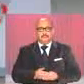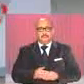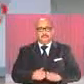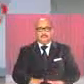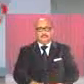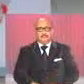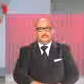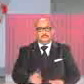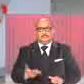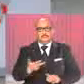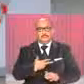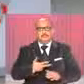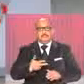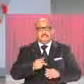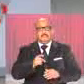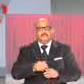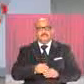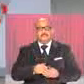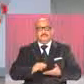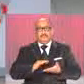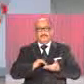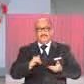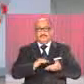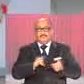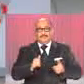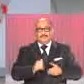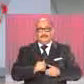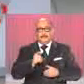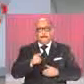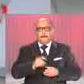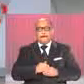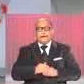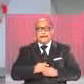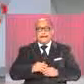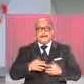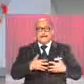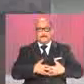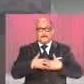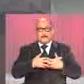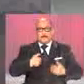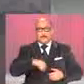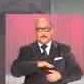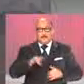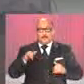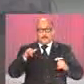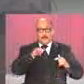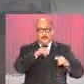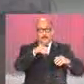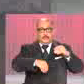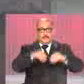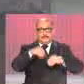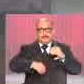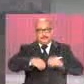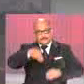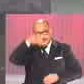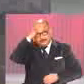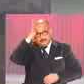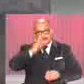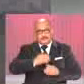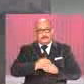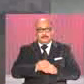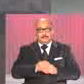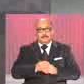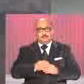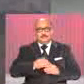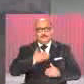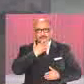المتحدة 23 ضربة جوية ضد أهداف ما يسمى بتنظيم الدولة الإسلامية في سوريا والعراق، فقد دمرت 12